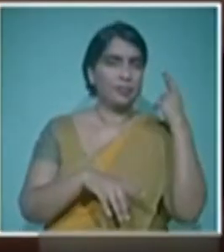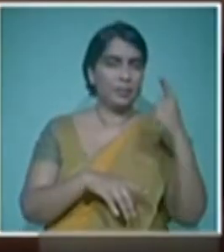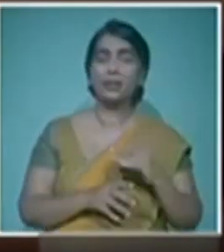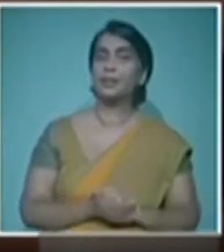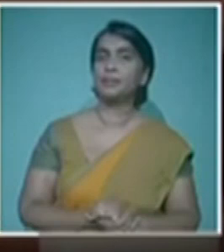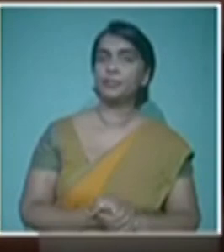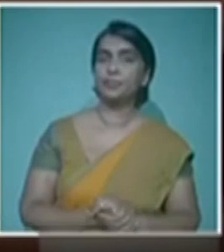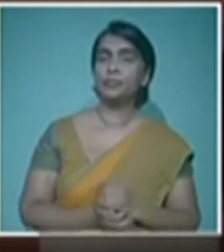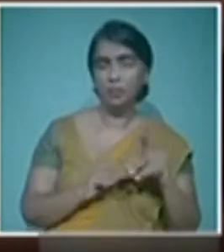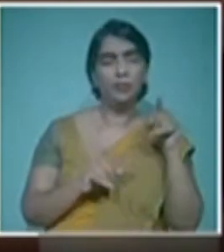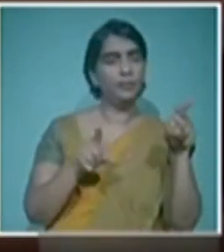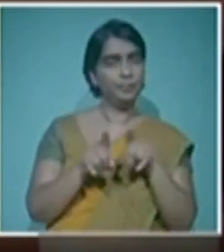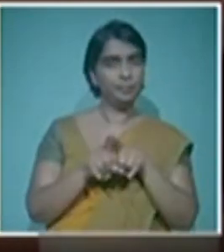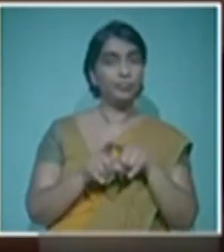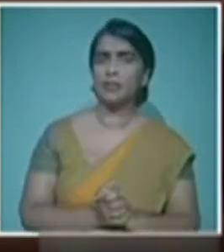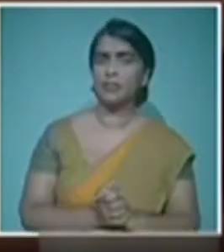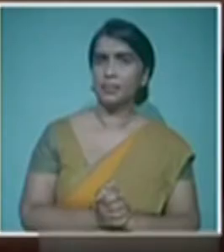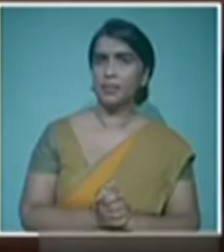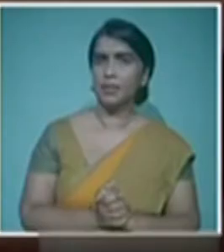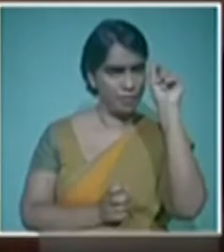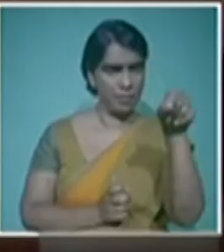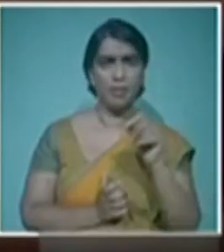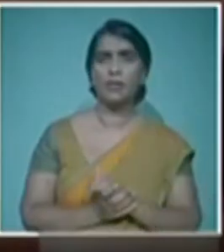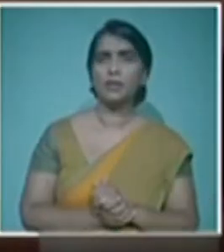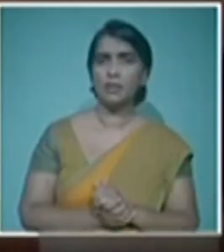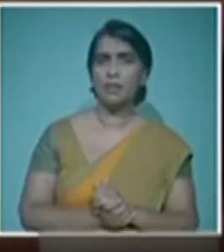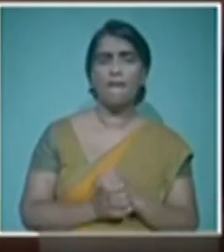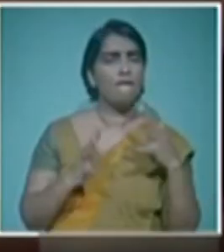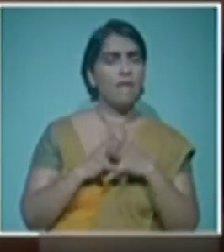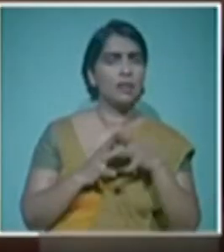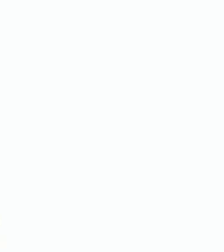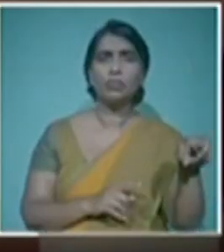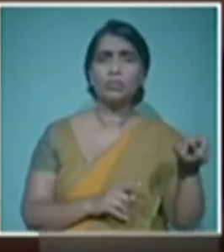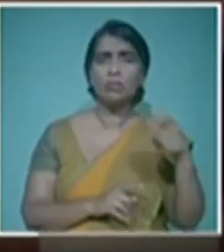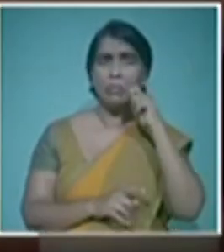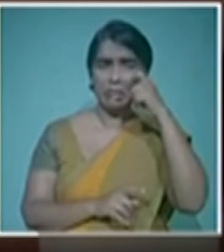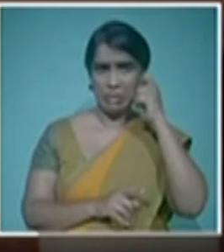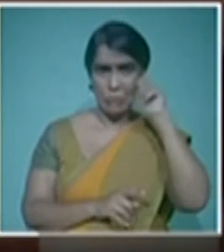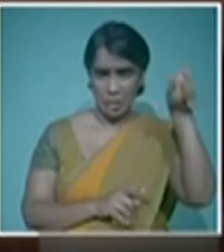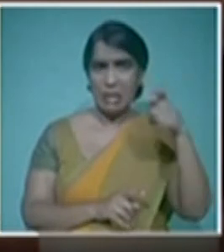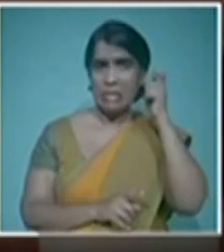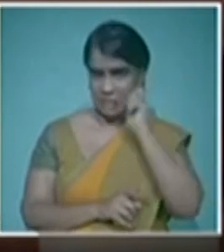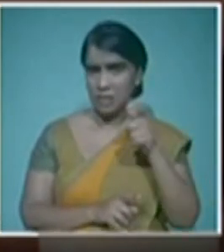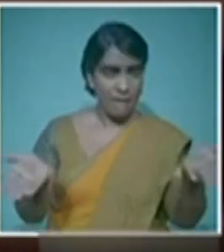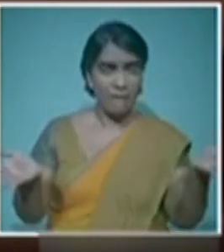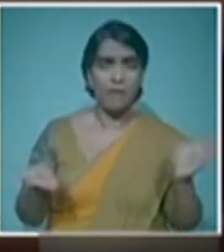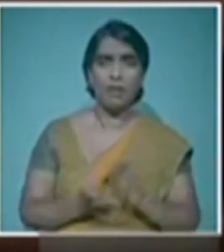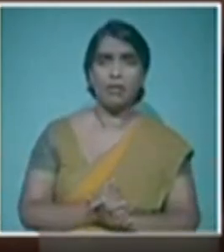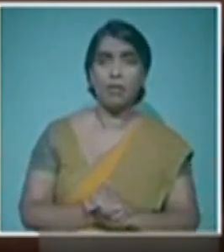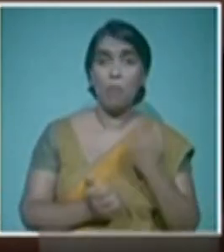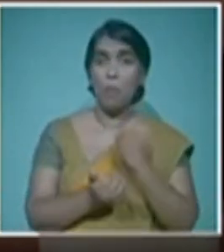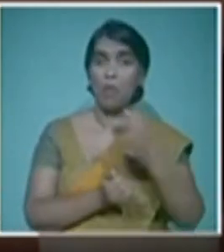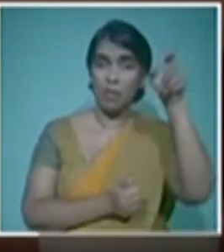වසන්ත මුදලිගේ ඌව බලන්න ගියා. පොලිස් අධිකාරීවරයායි මම ඇහුවා වසන්ත මුදලිගේ ත්‍රස්තවාදියෙක්ද මේ රටේ ත්‍රස්තවාදයක් තියෙනවද කියලා. ඒ